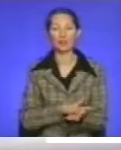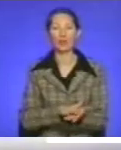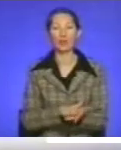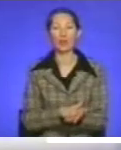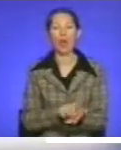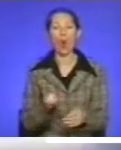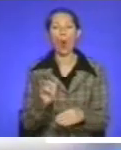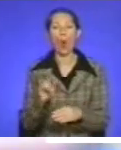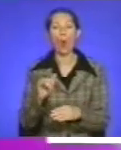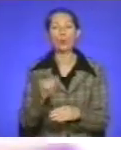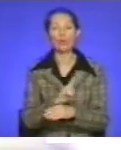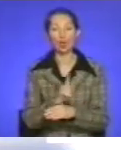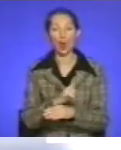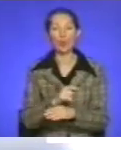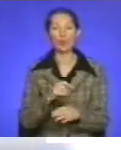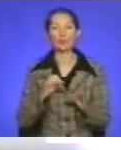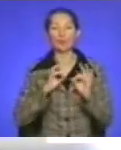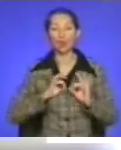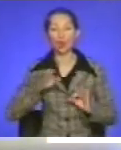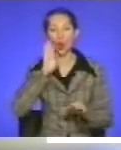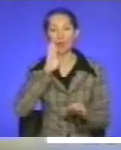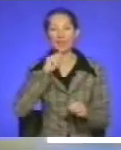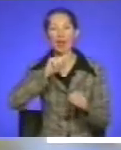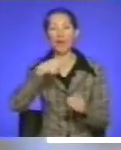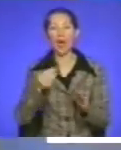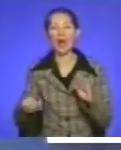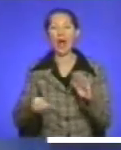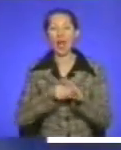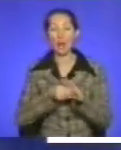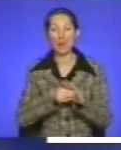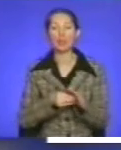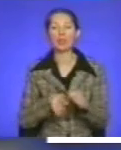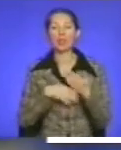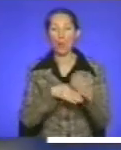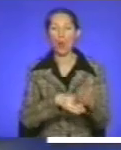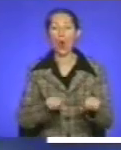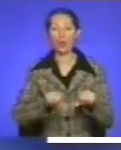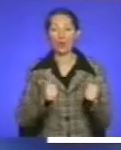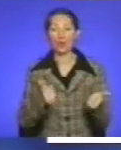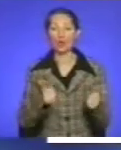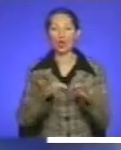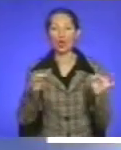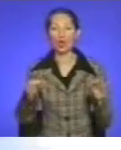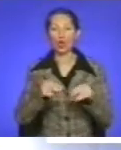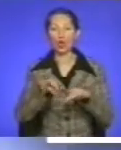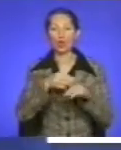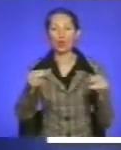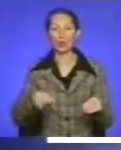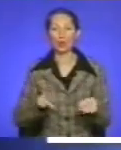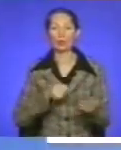У Тернополі чиновниця вимагала хабар за сприяння у розірванні шлюбу. Ціна питання – 400